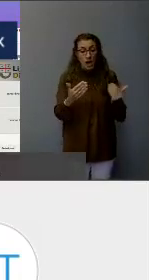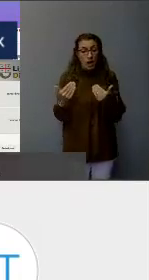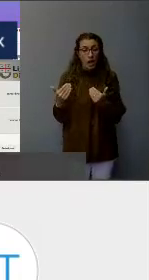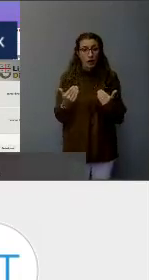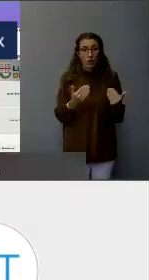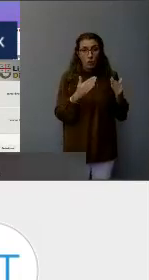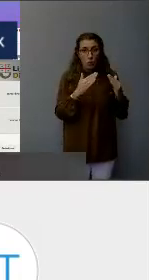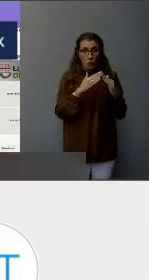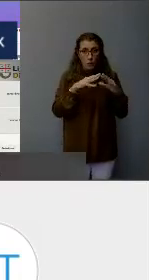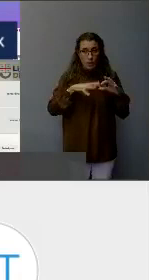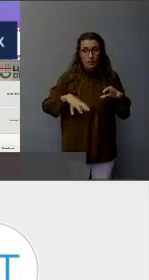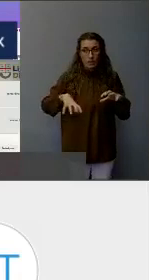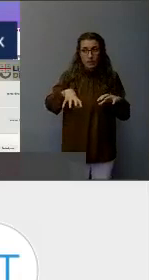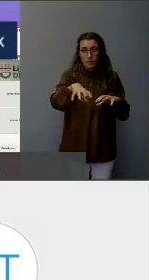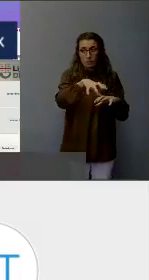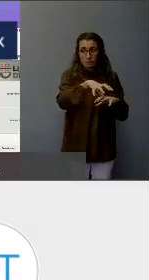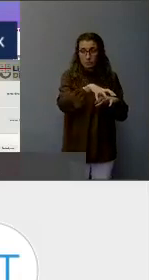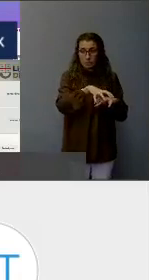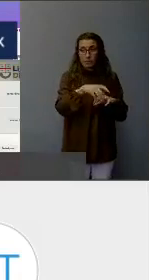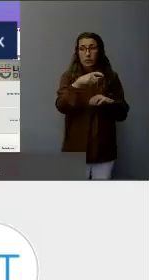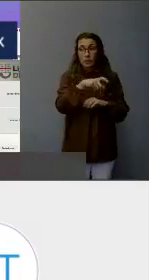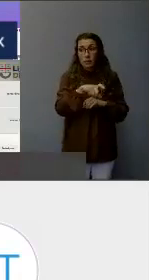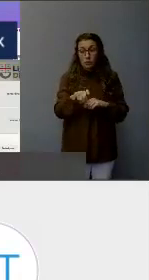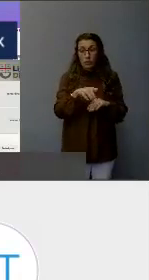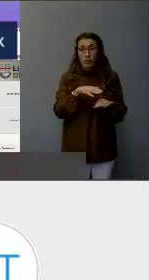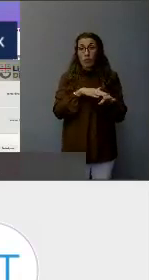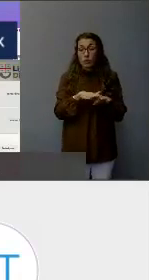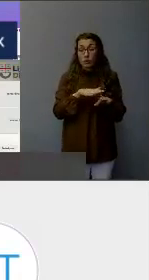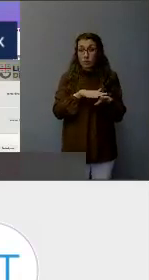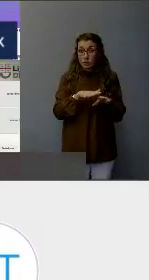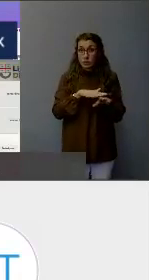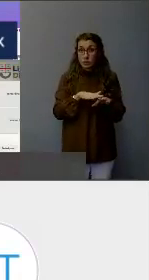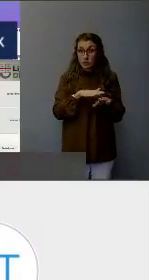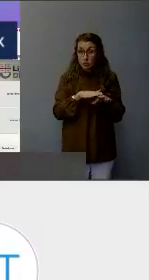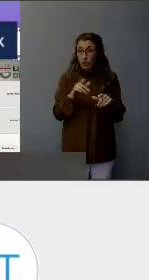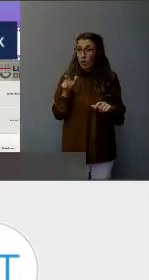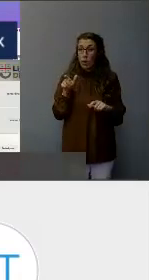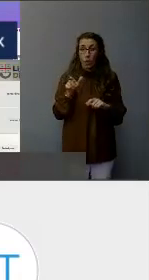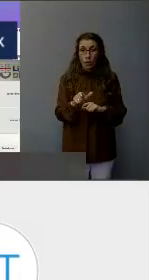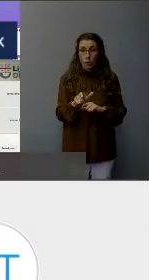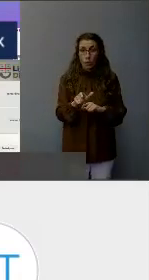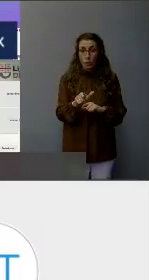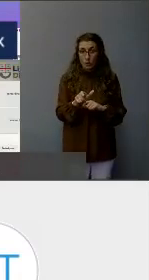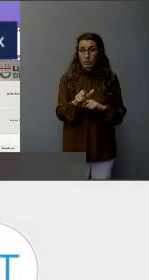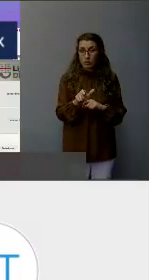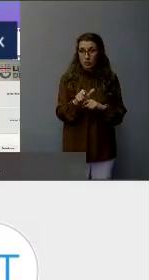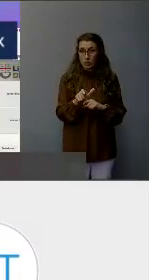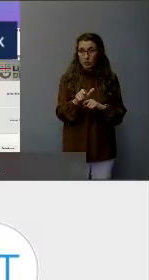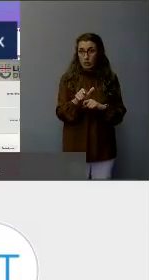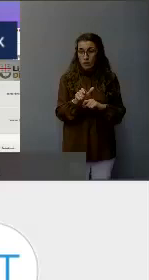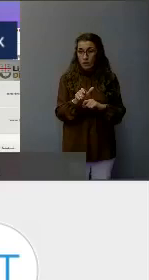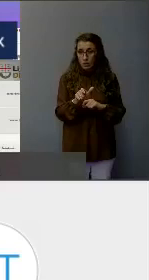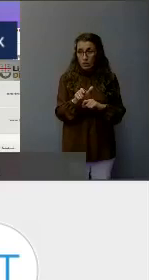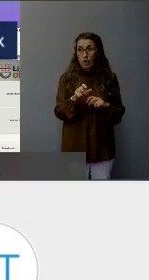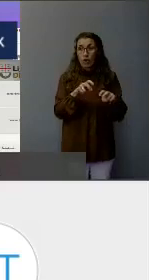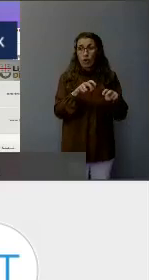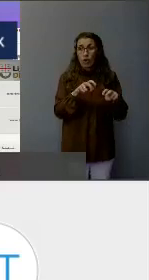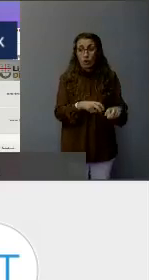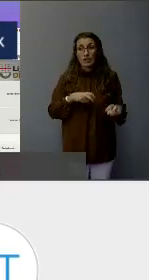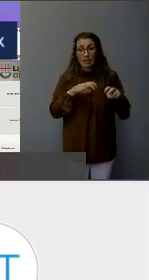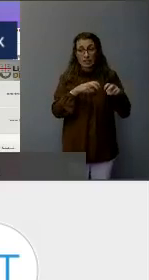verbo perché l'utilizzazione obbligatoria come coltivazione agricola